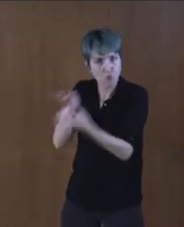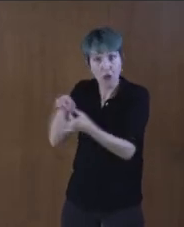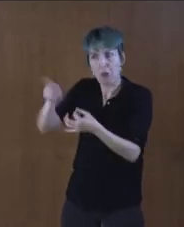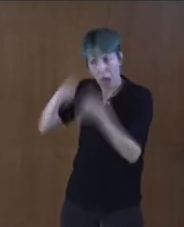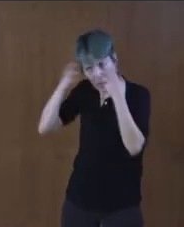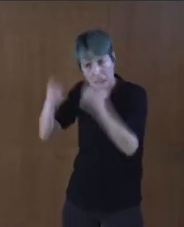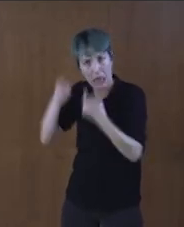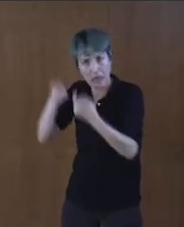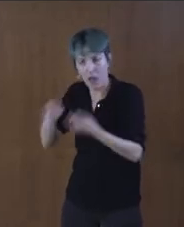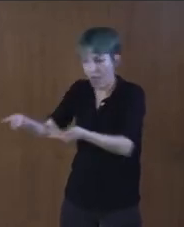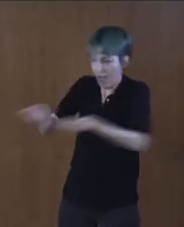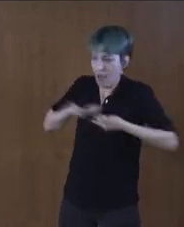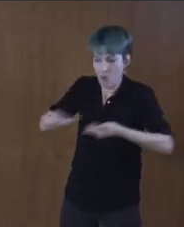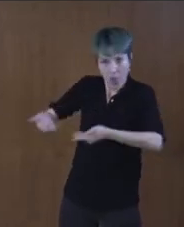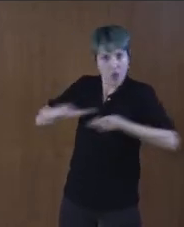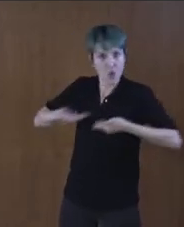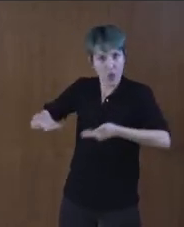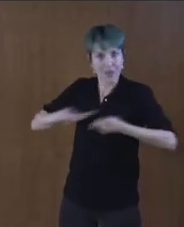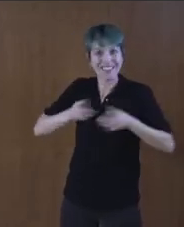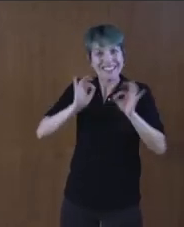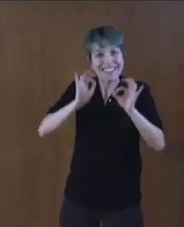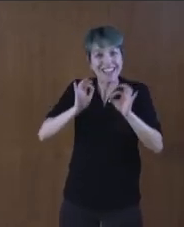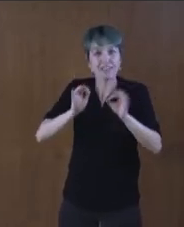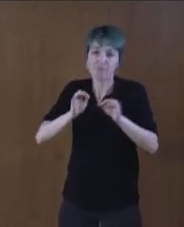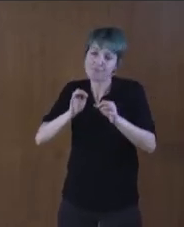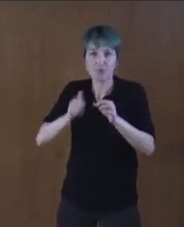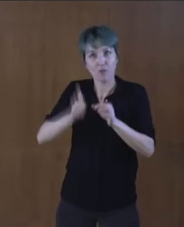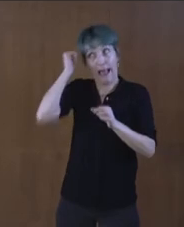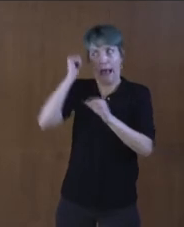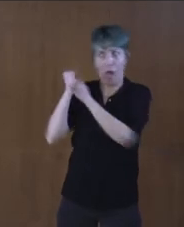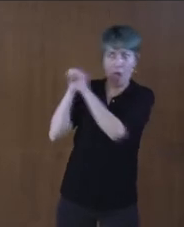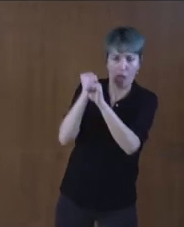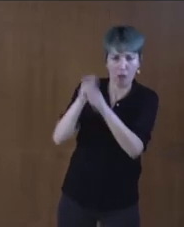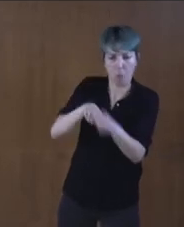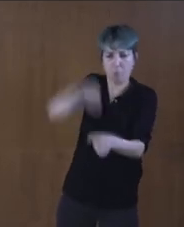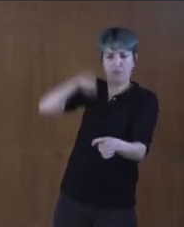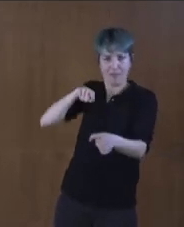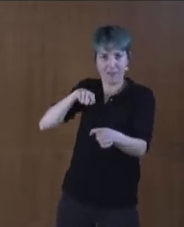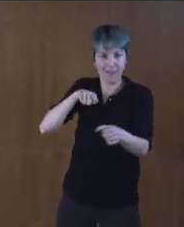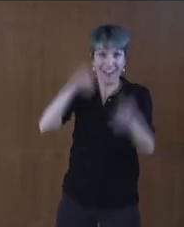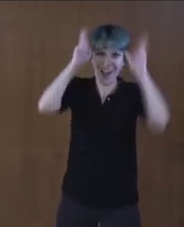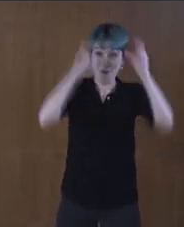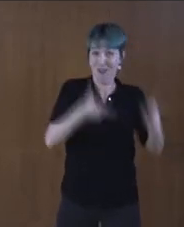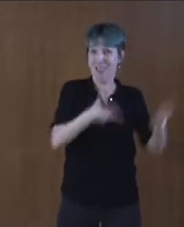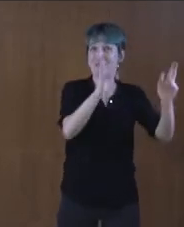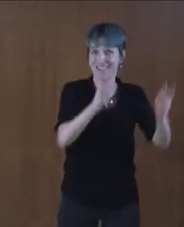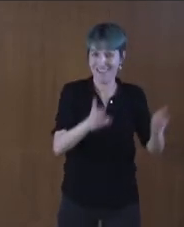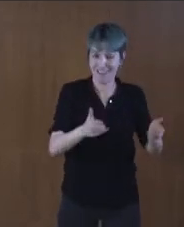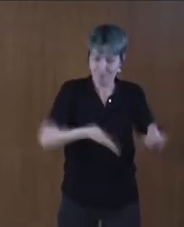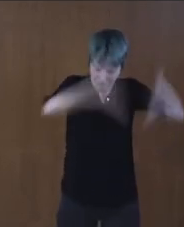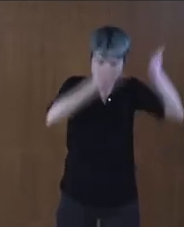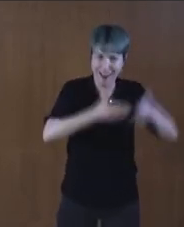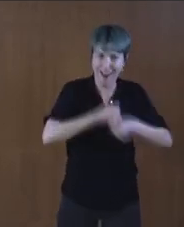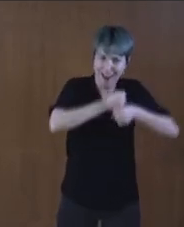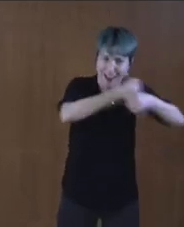intenten ajudar-nos a desenganxar el carro, a desenganxar el carro del cavall, a deixar